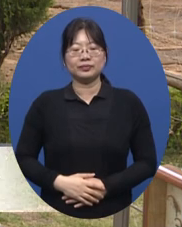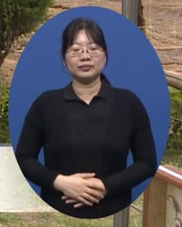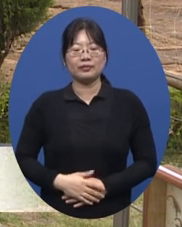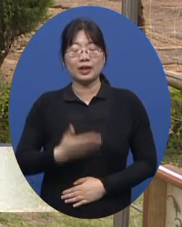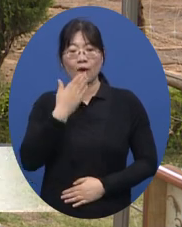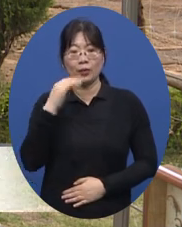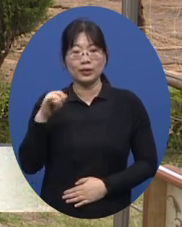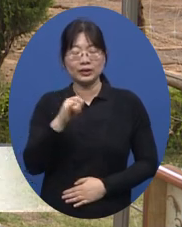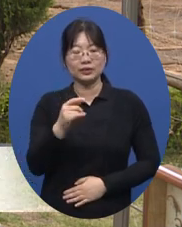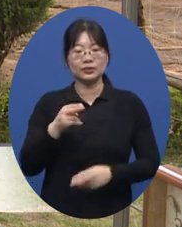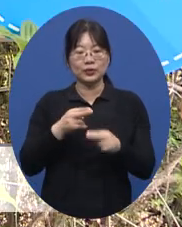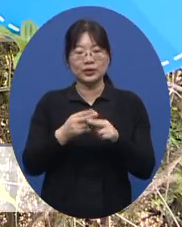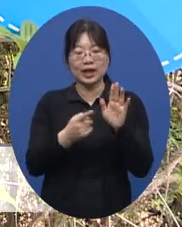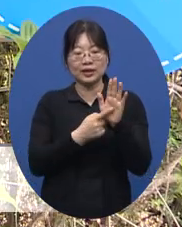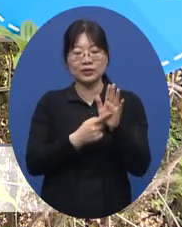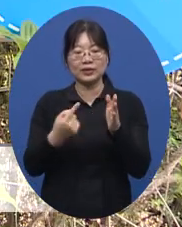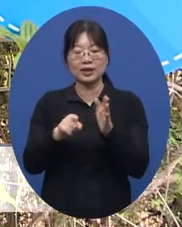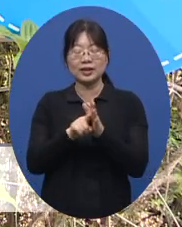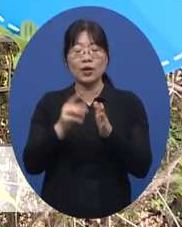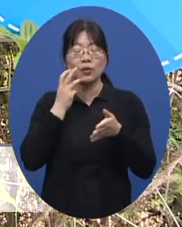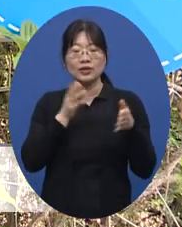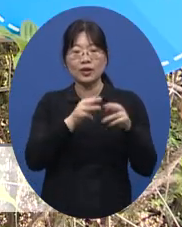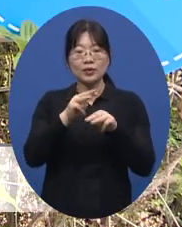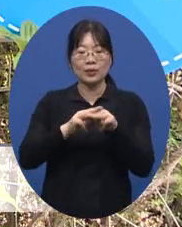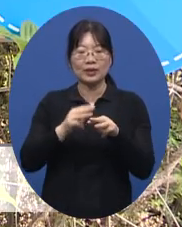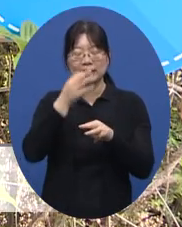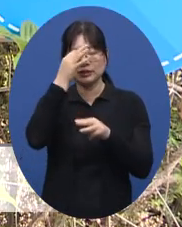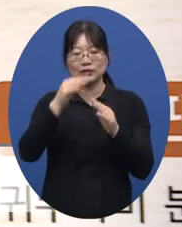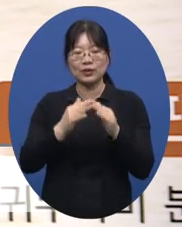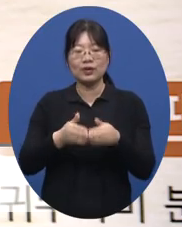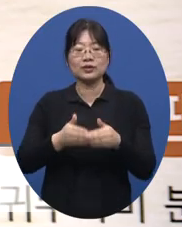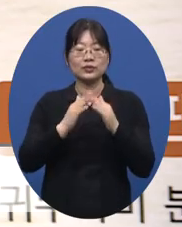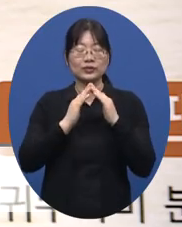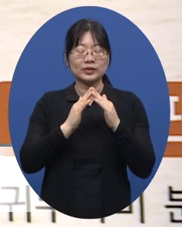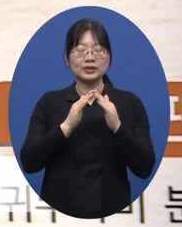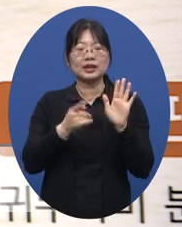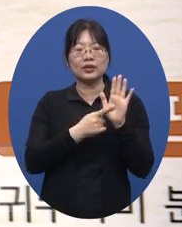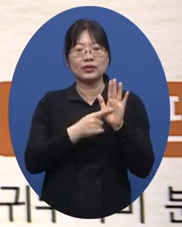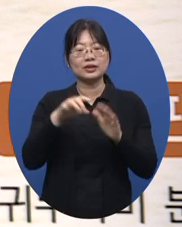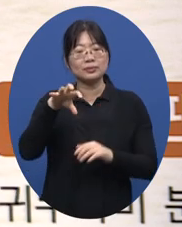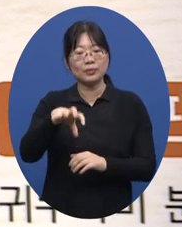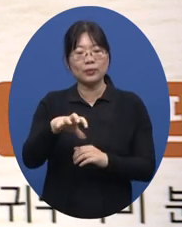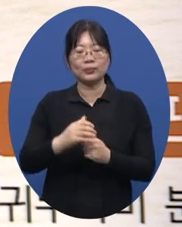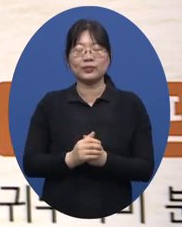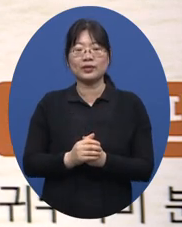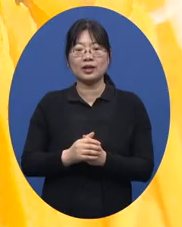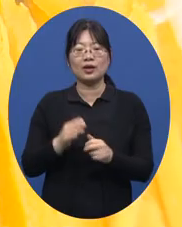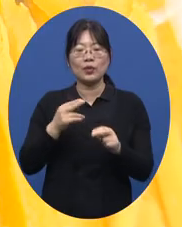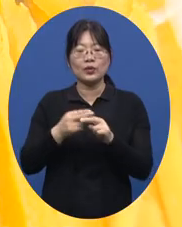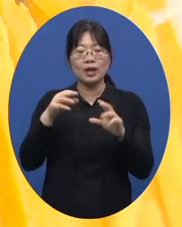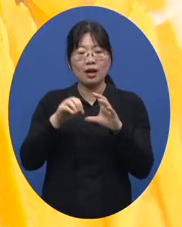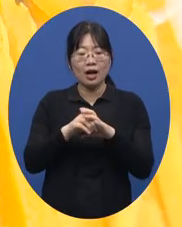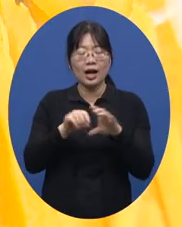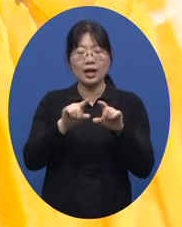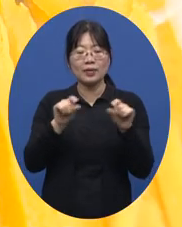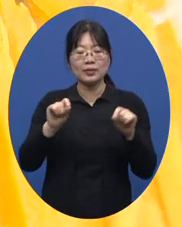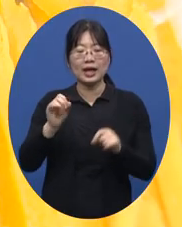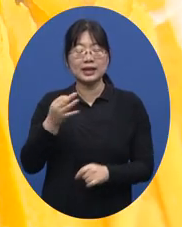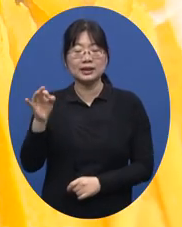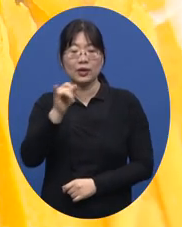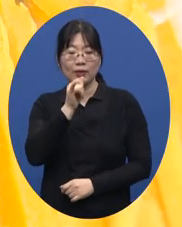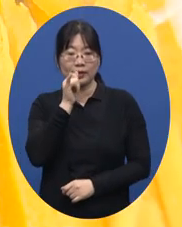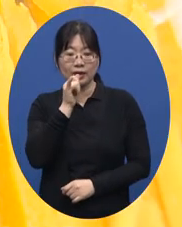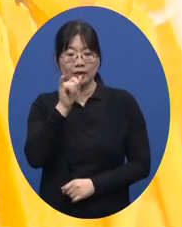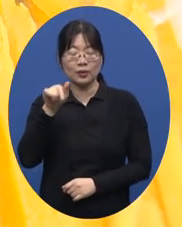식용 곤충 요리를 알리기 위해 경기도 농업기술원이 마련한 전시회입니다. 요리에 넣은 곤충은 식품 원료로 인정받은